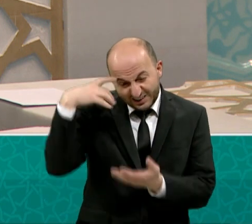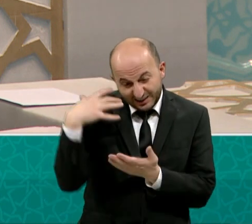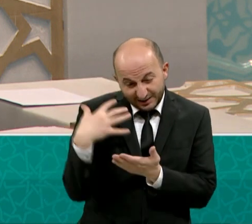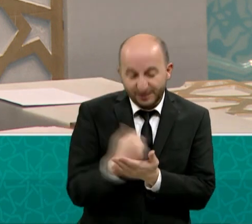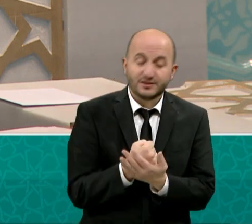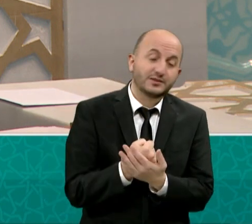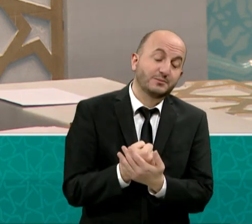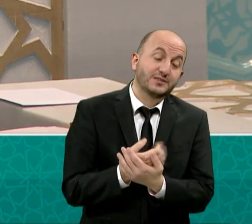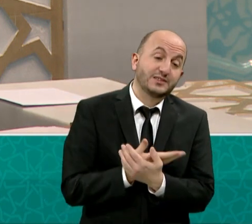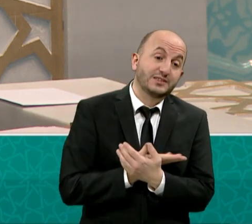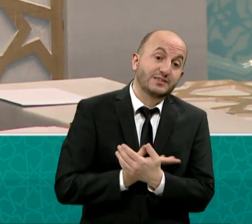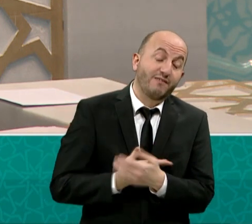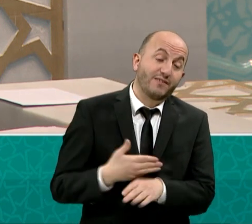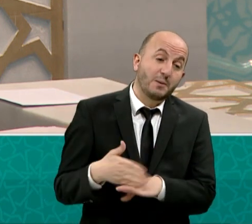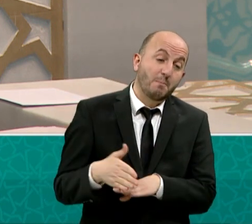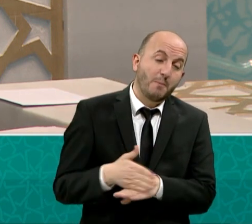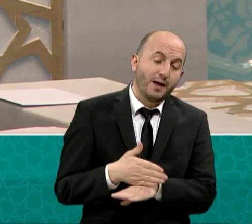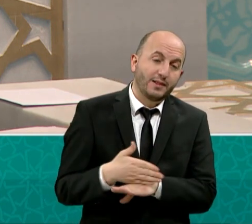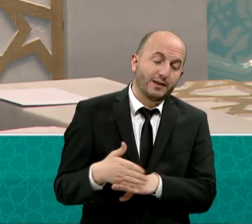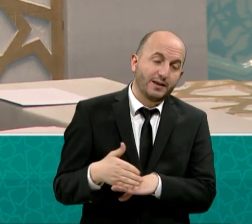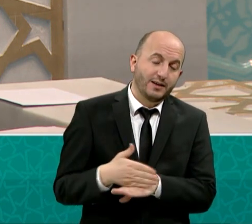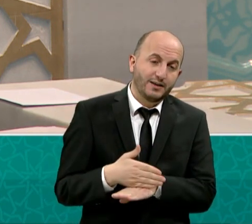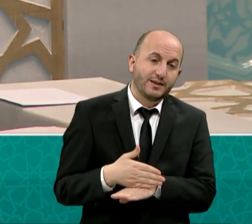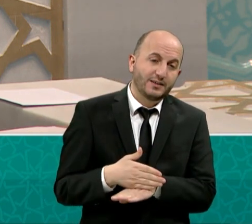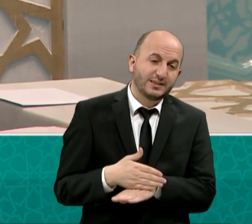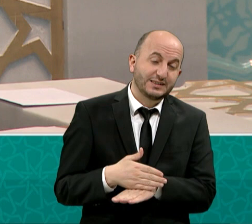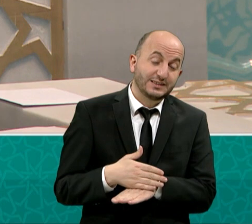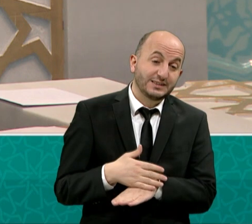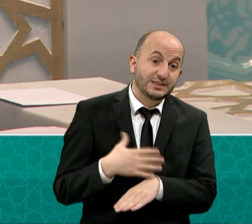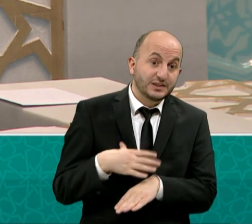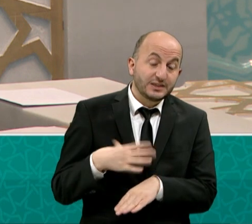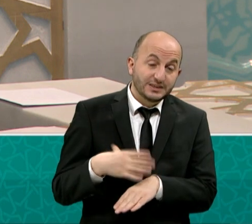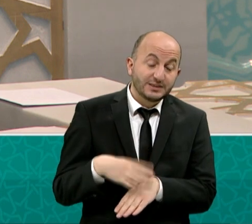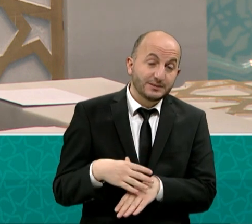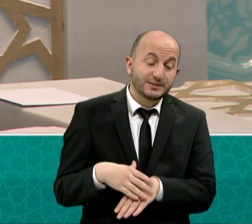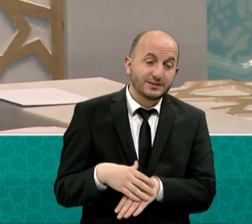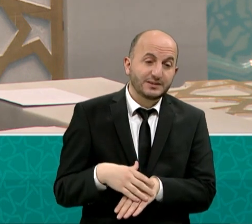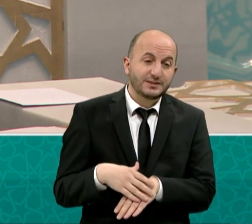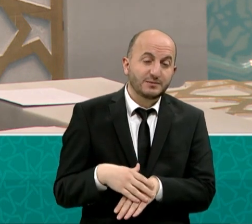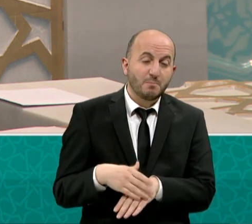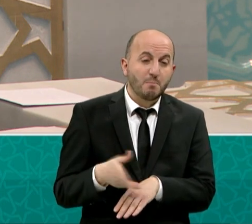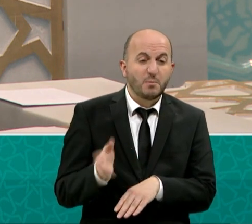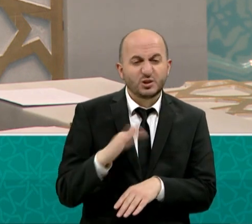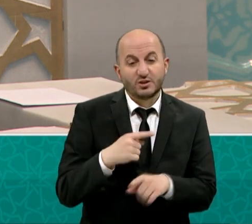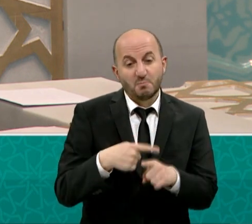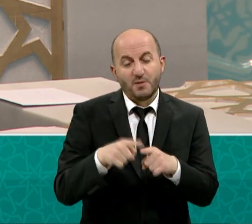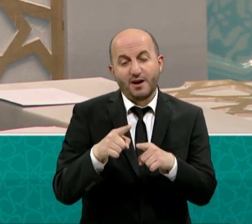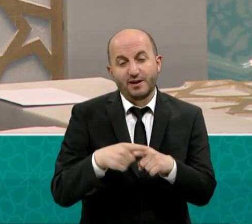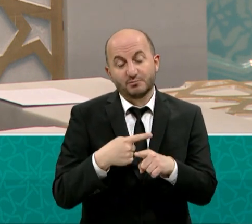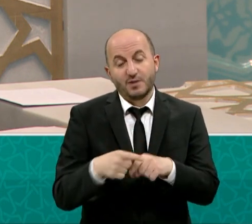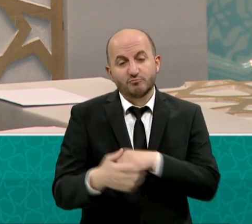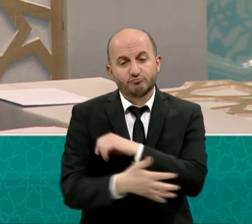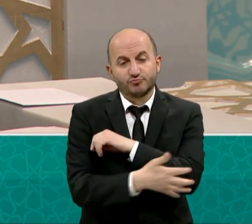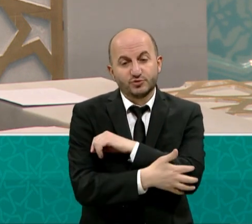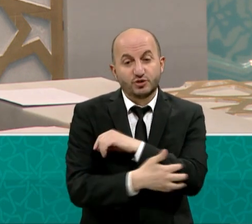o malı sevginize, çok istemenize rağmen başkalarıyla paylaşmak, zekatını